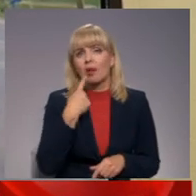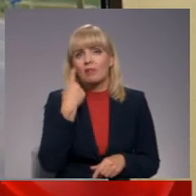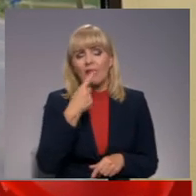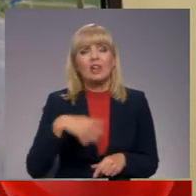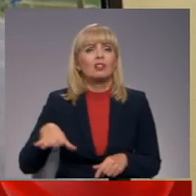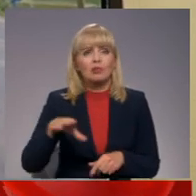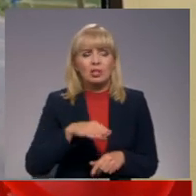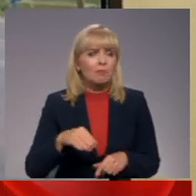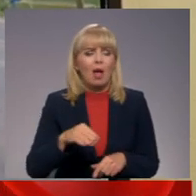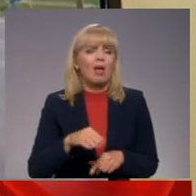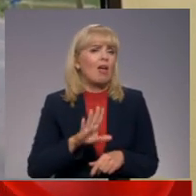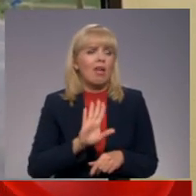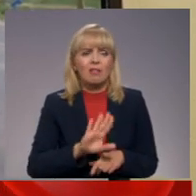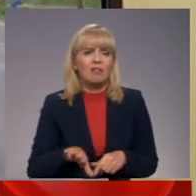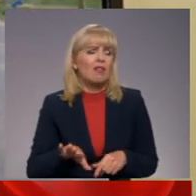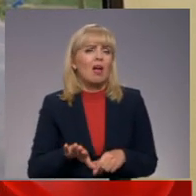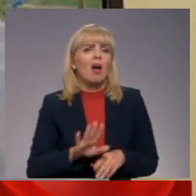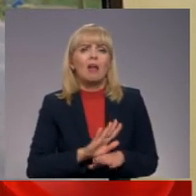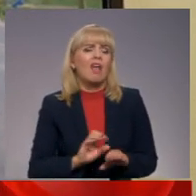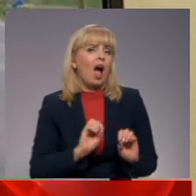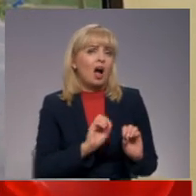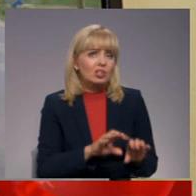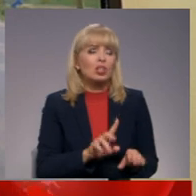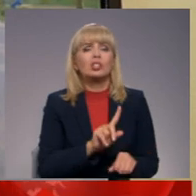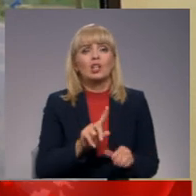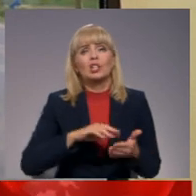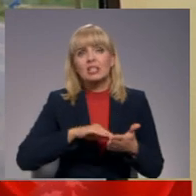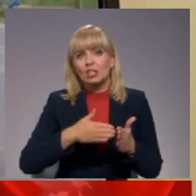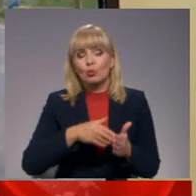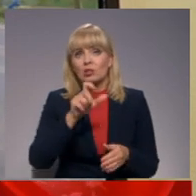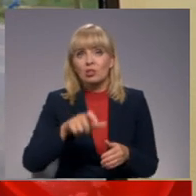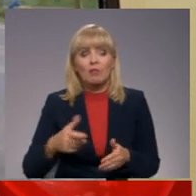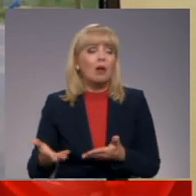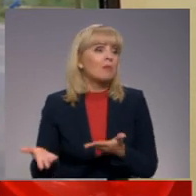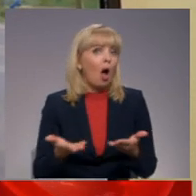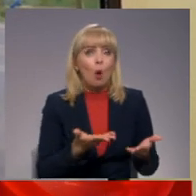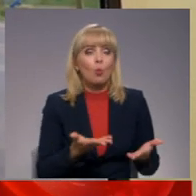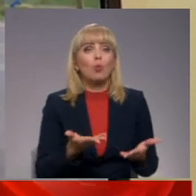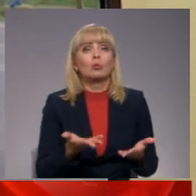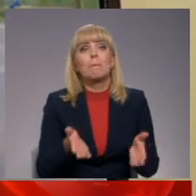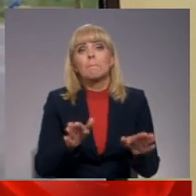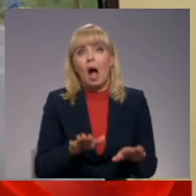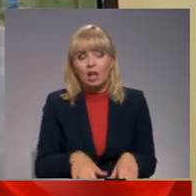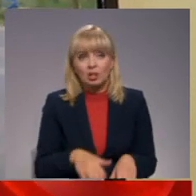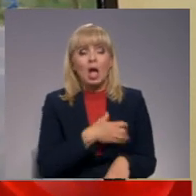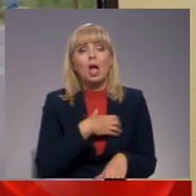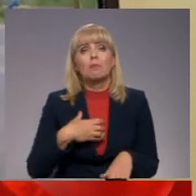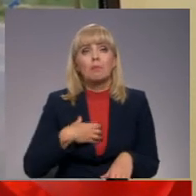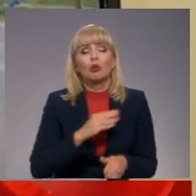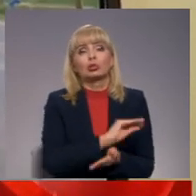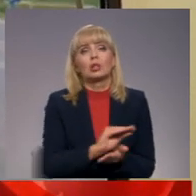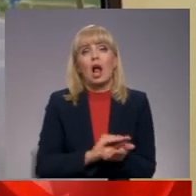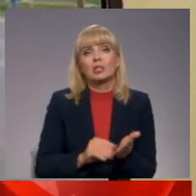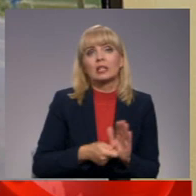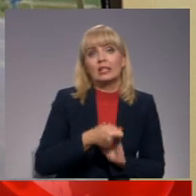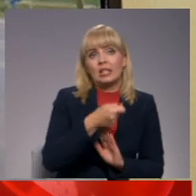uz ielas neatstāja. Ja ir tāda situācija, ka cilvēkiem tiešām nav kur palikt, tad pašvaldībai var rakstīt